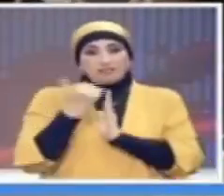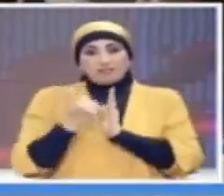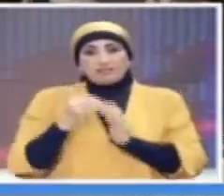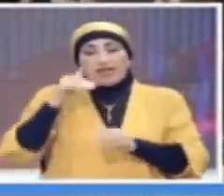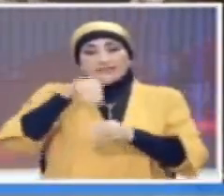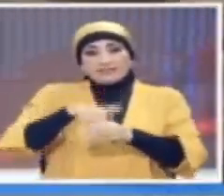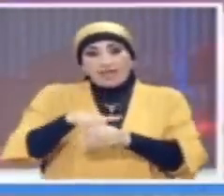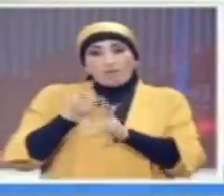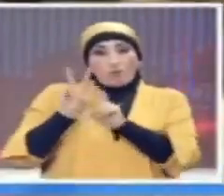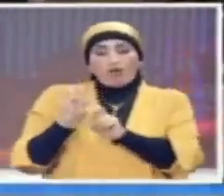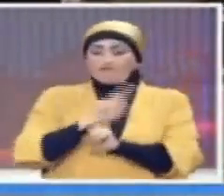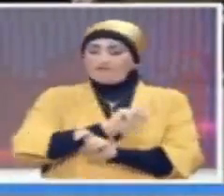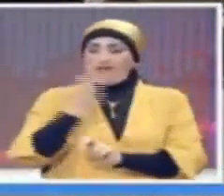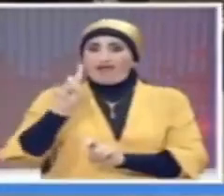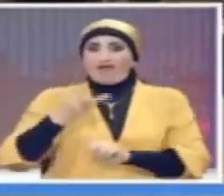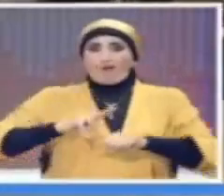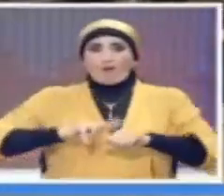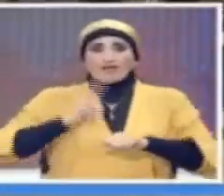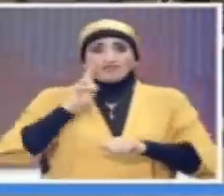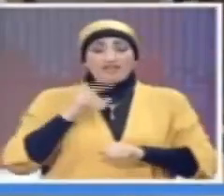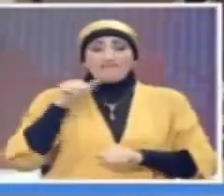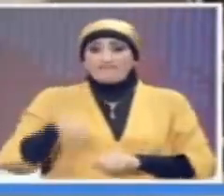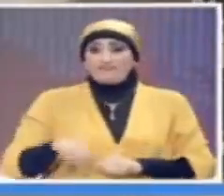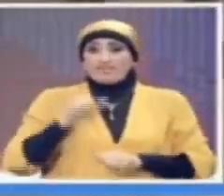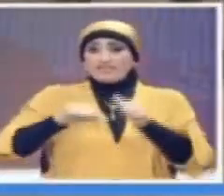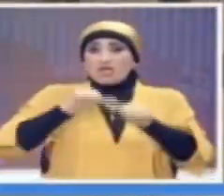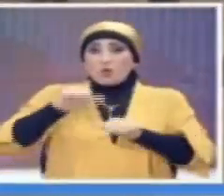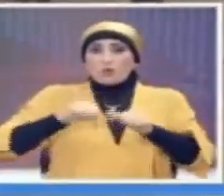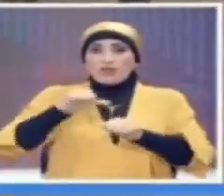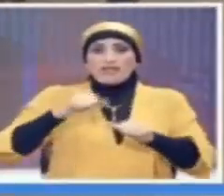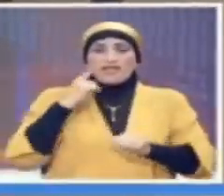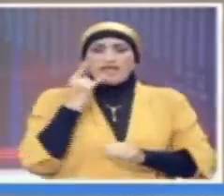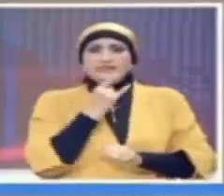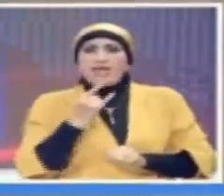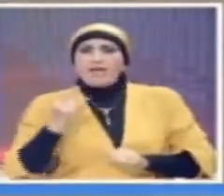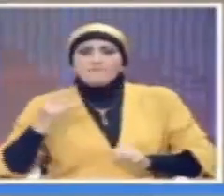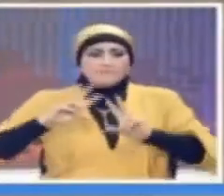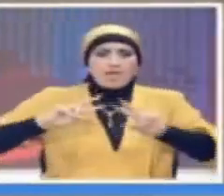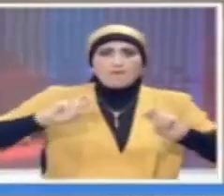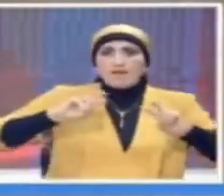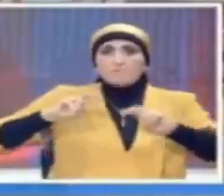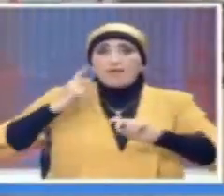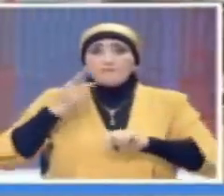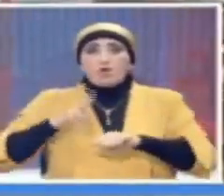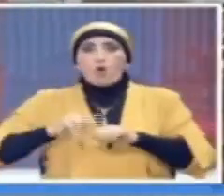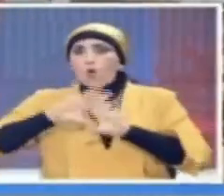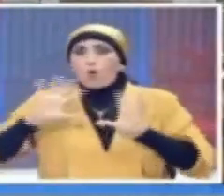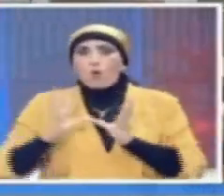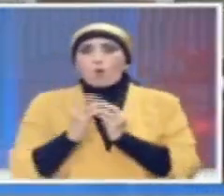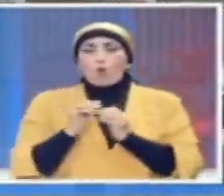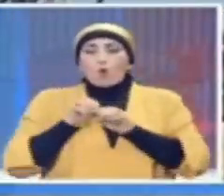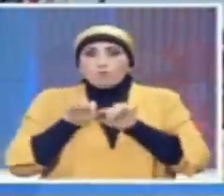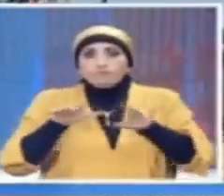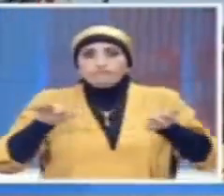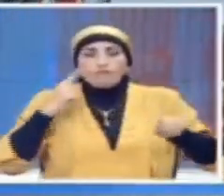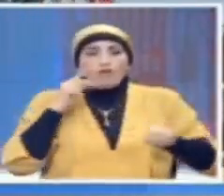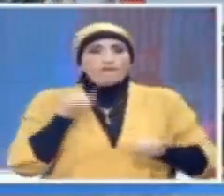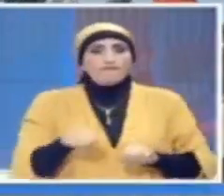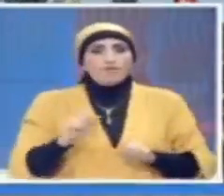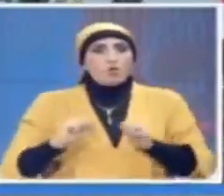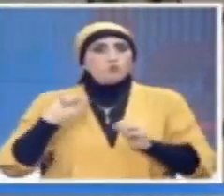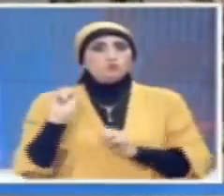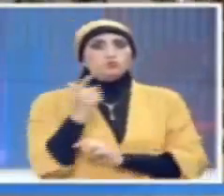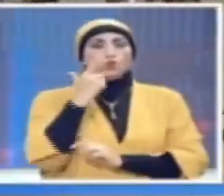الانتخابية، كذلك تجهيز العديد من الدوريات الأمنية وتجميع الاحتياطيات وعناصر الانتشار والتدخل